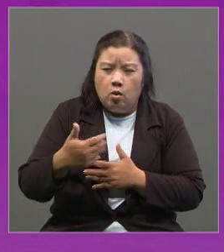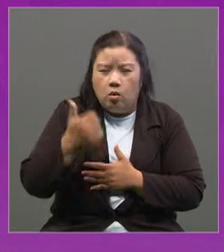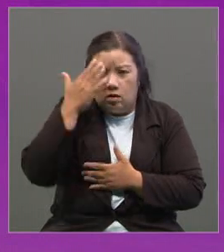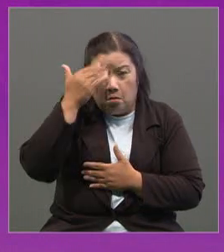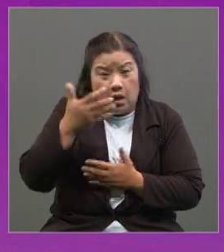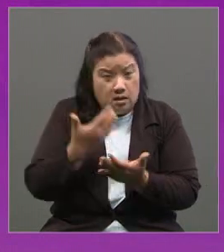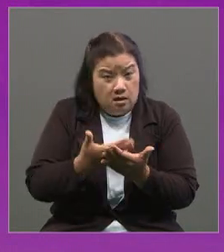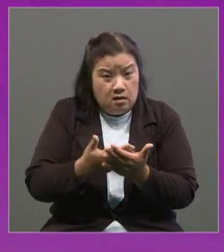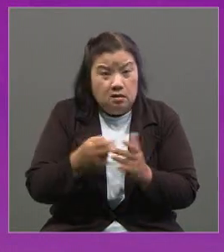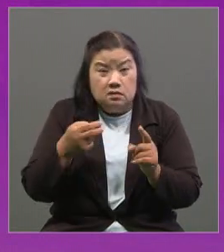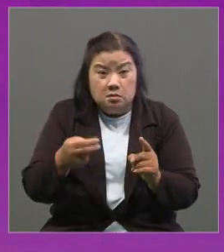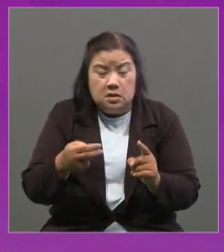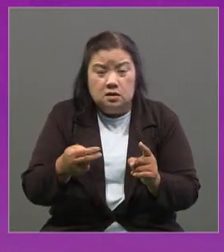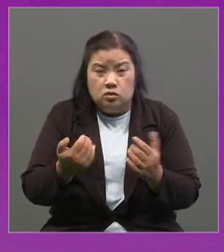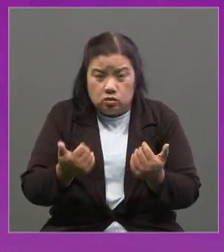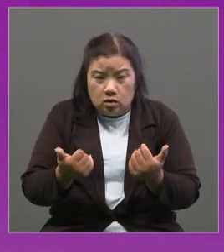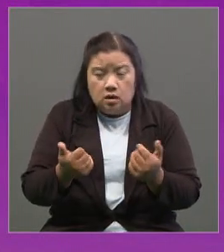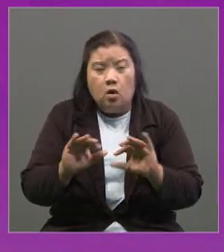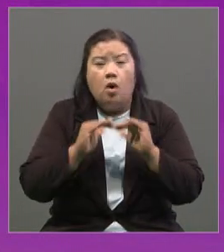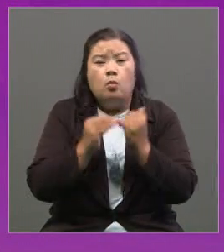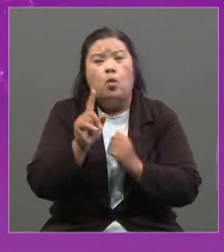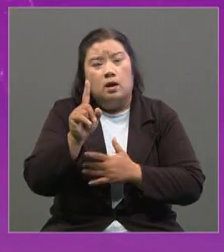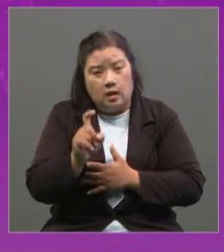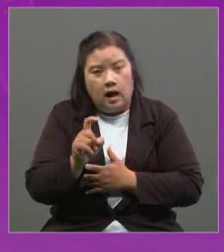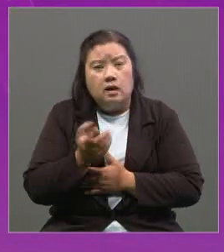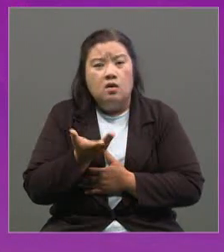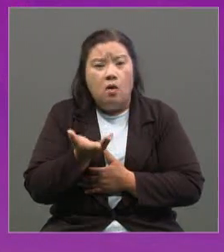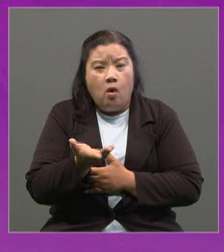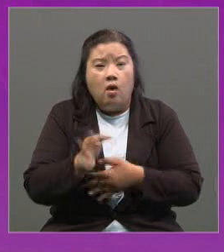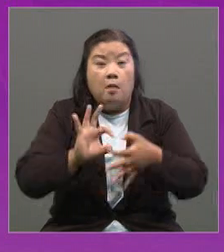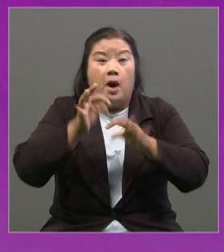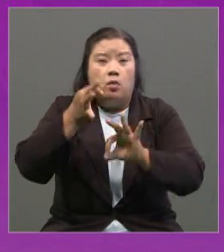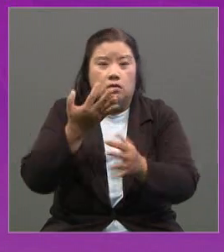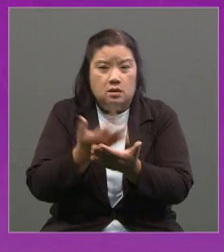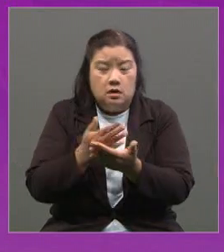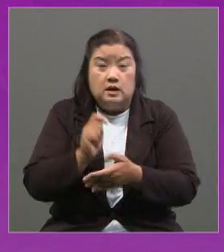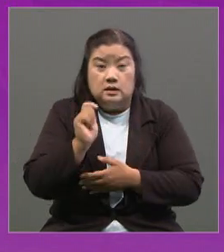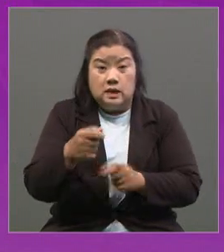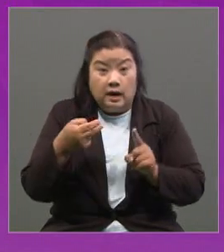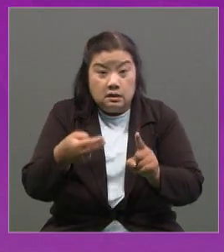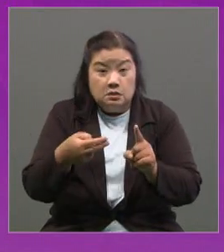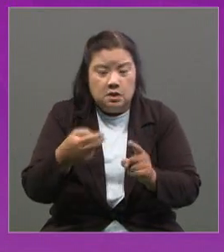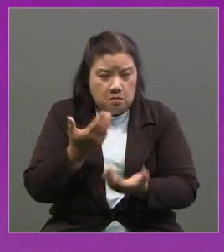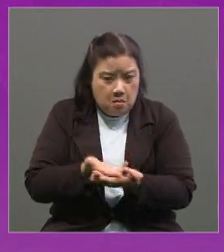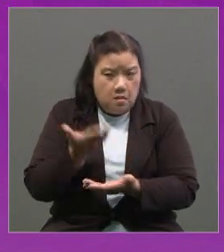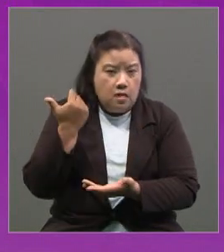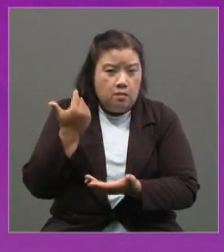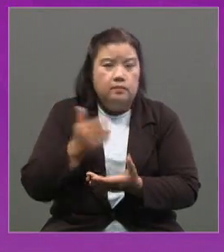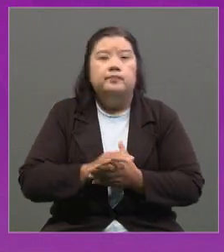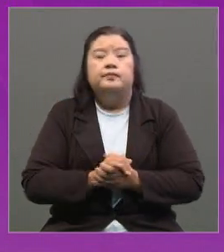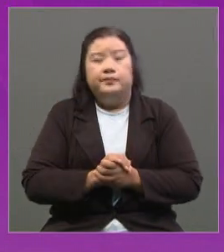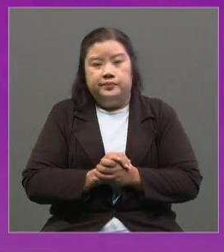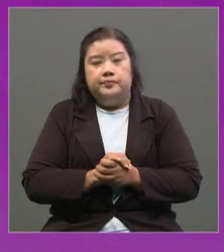เกินไปไหมเนี่ยเขาเพิ่งจะเศร้าโศกเสียใจจากการต้องสูญเสียคนที่รักไปแล้วยังต้องมาจ่ายเงินค่าทำศพแพงขนาดนี้อีก